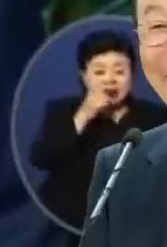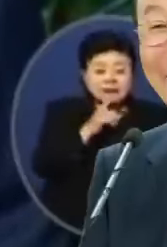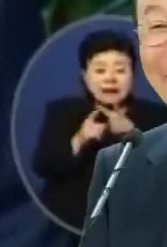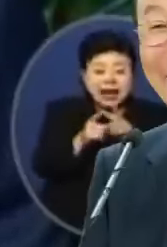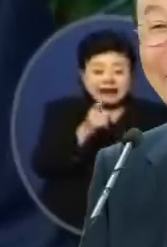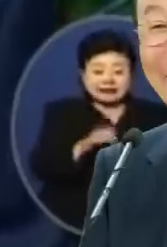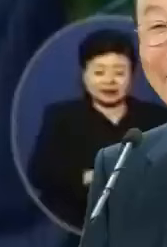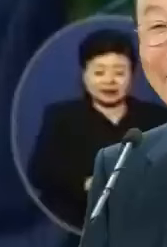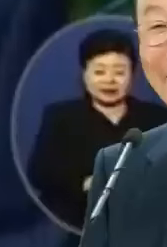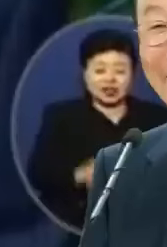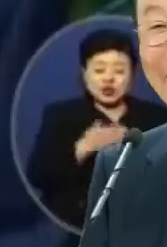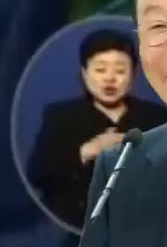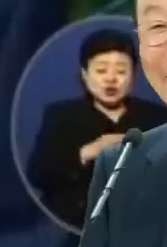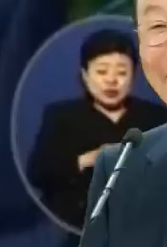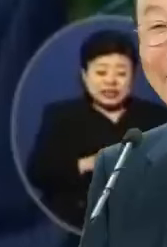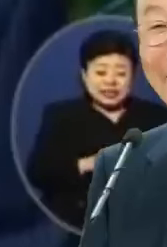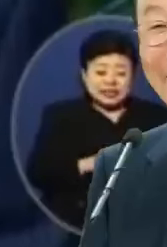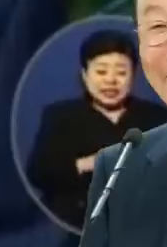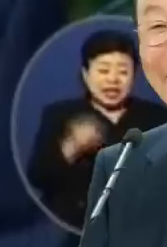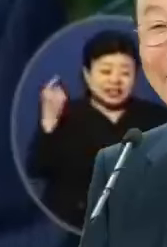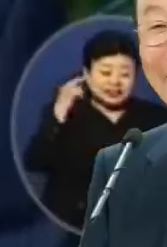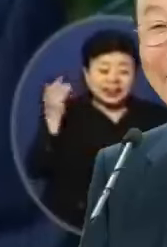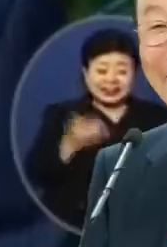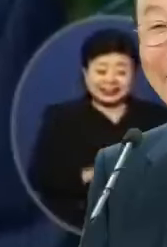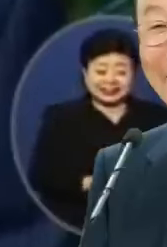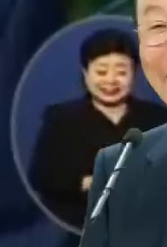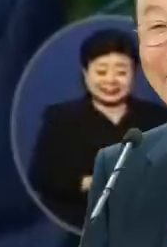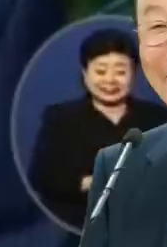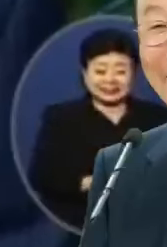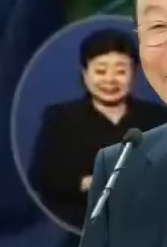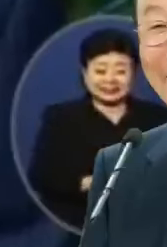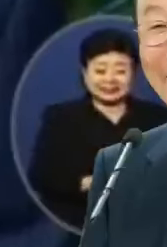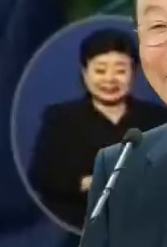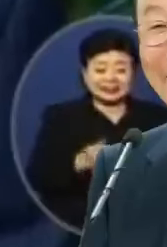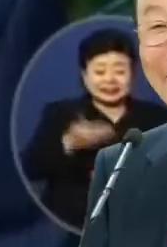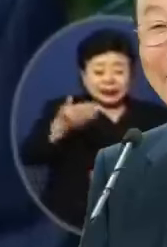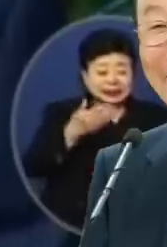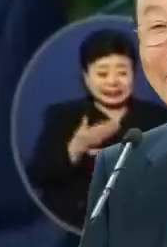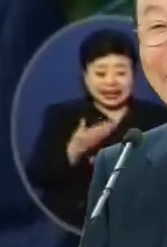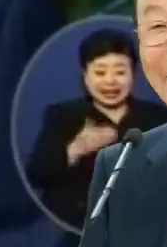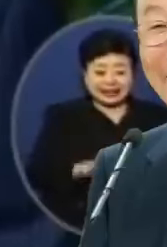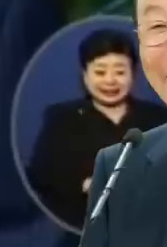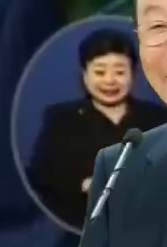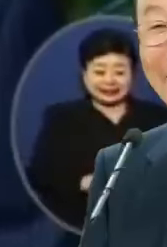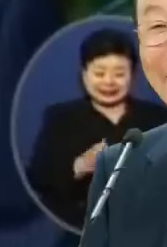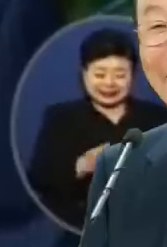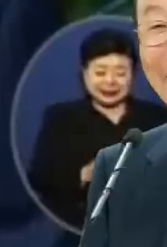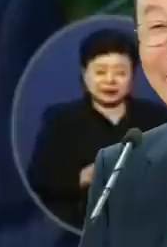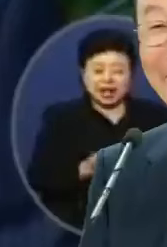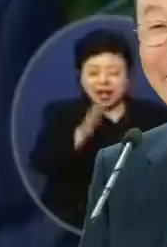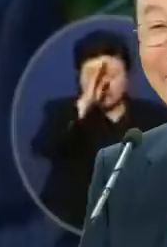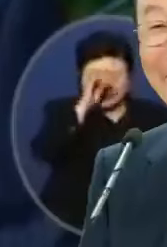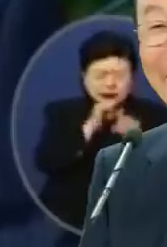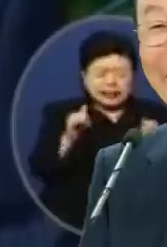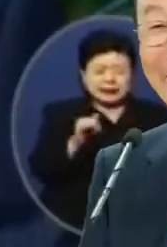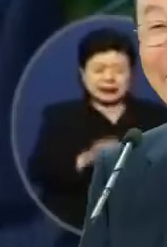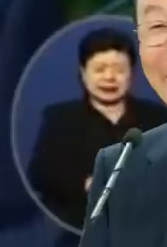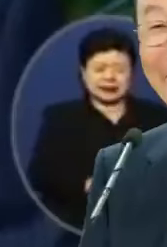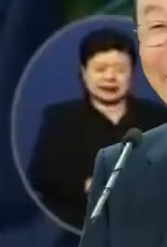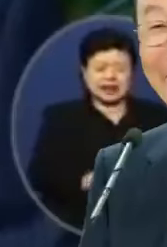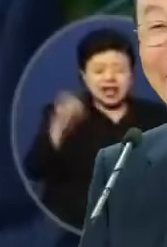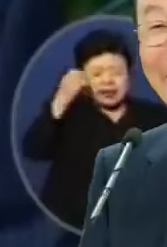것을 육이 들어야 되는 것입니다. 차원이 다르니까. 그렇기 때문에 병든 자들 보고